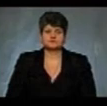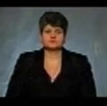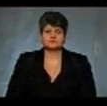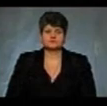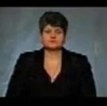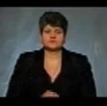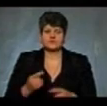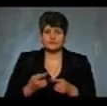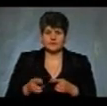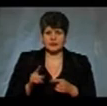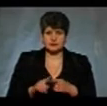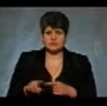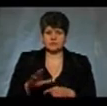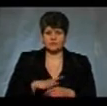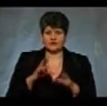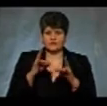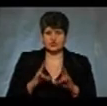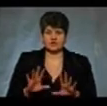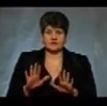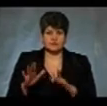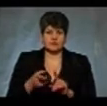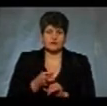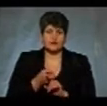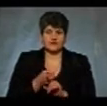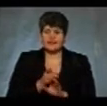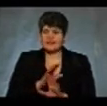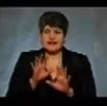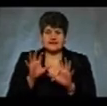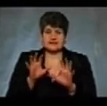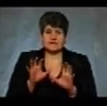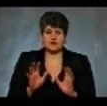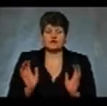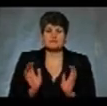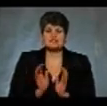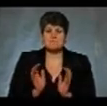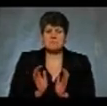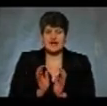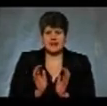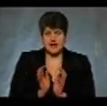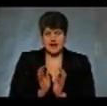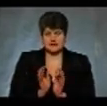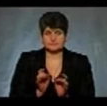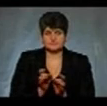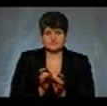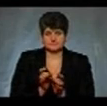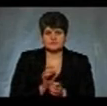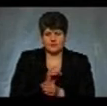Це був нещасний випадок, пов'язаний з незаконним зберіганням